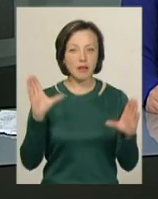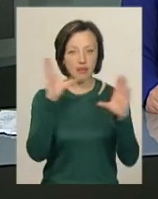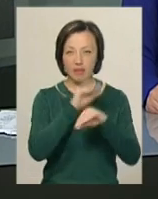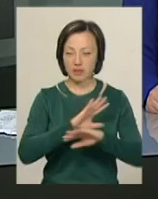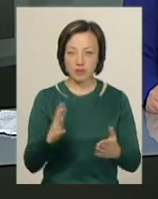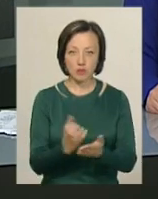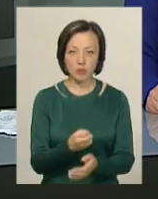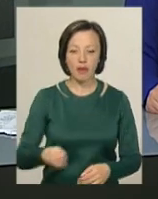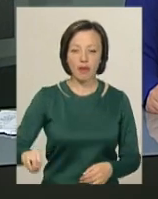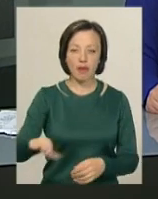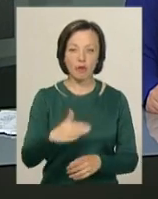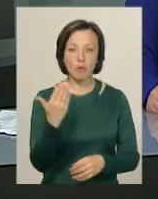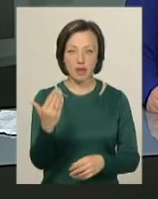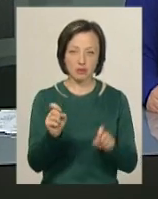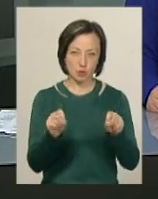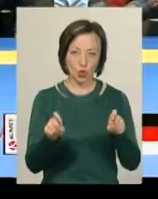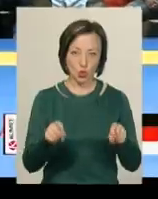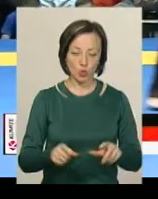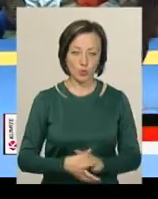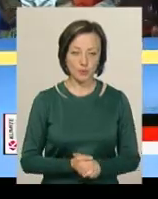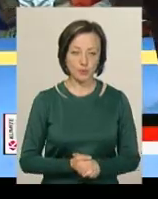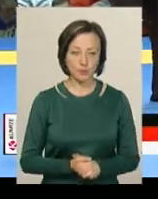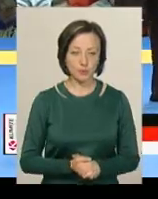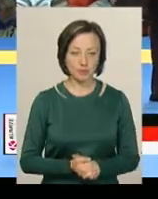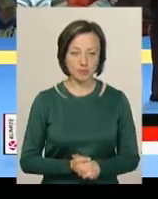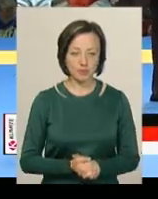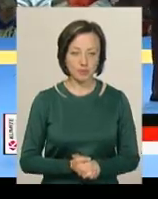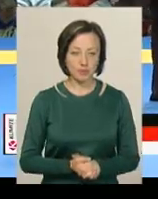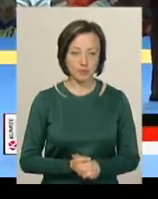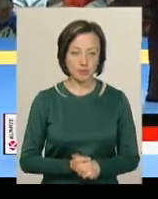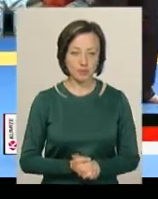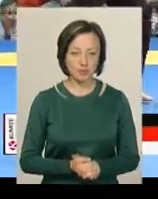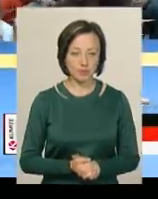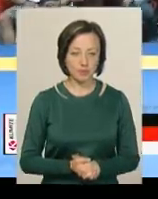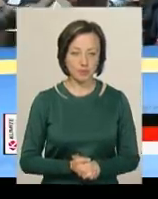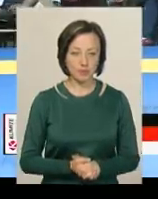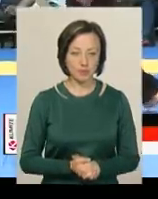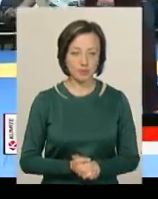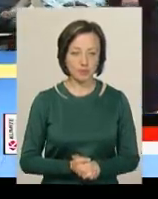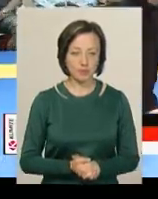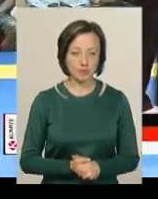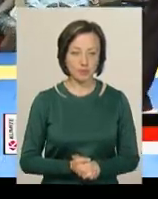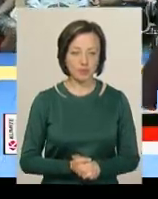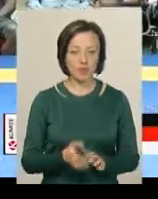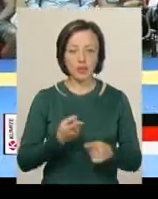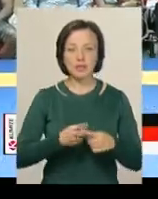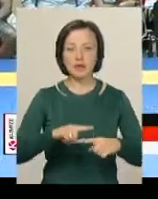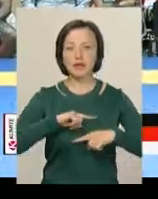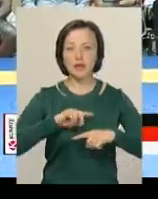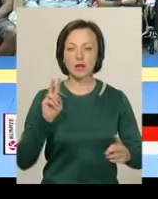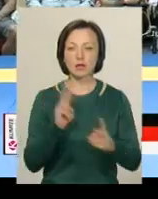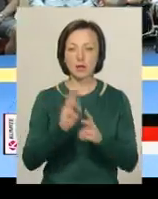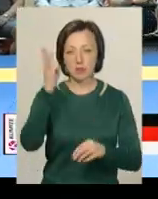вдавалося здобути європейське золото. І конець, бо не зачмалі час, а є вже 0-0 час. Це фінальна